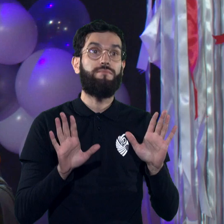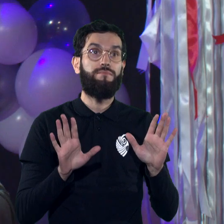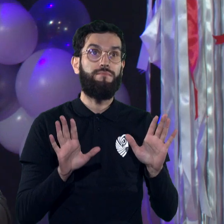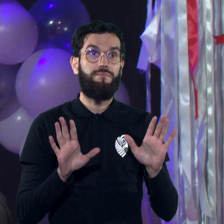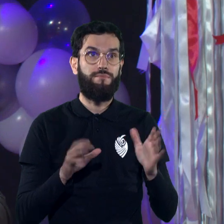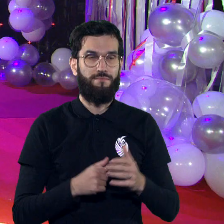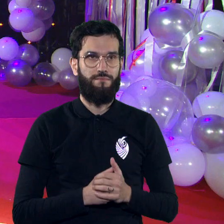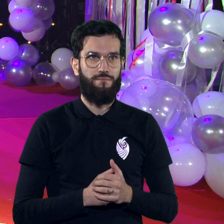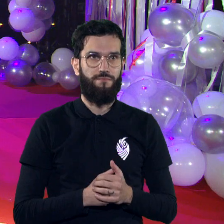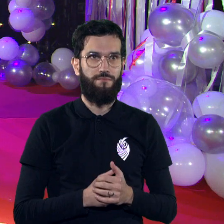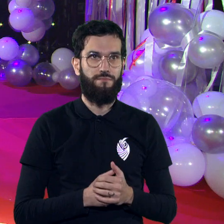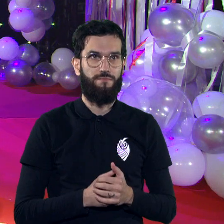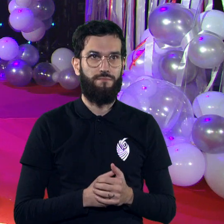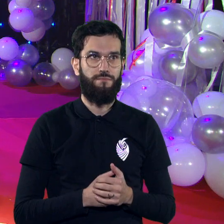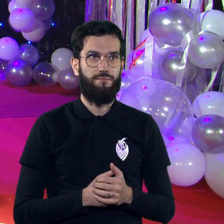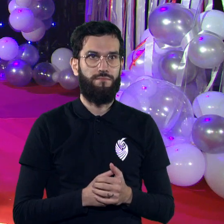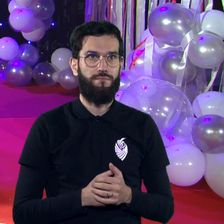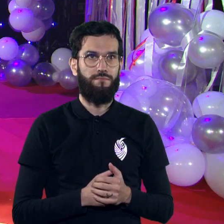Tadá.